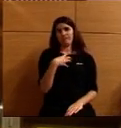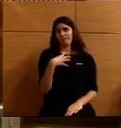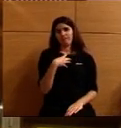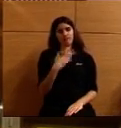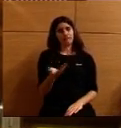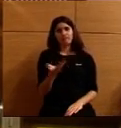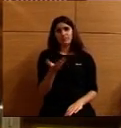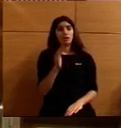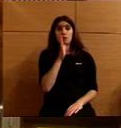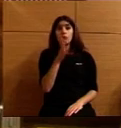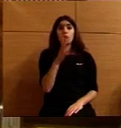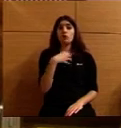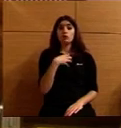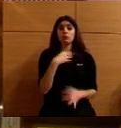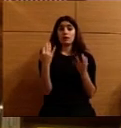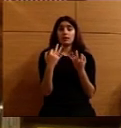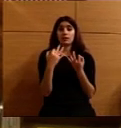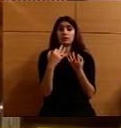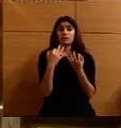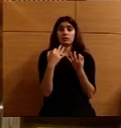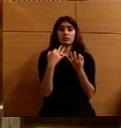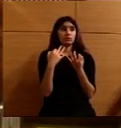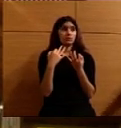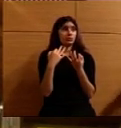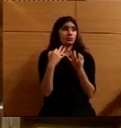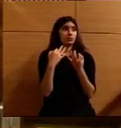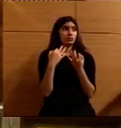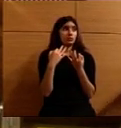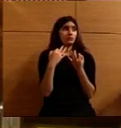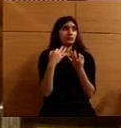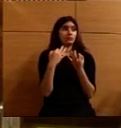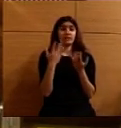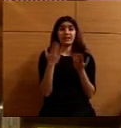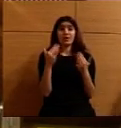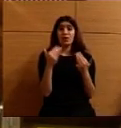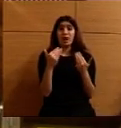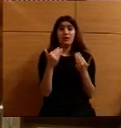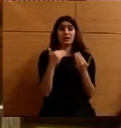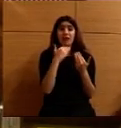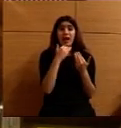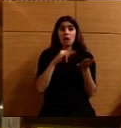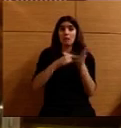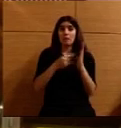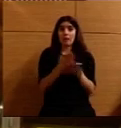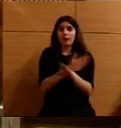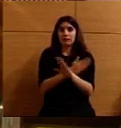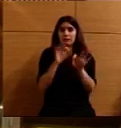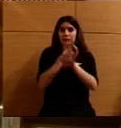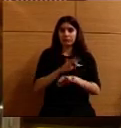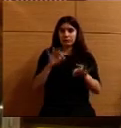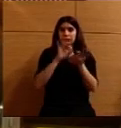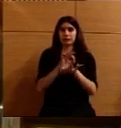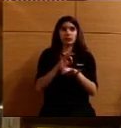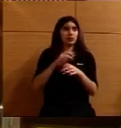informativa. El que no és possible és que no s'hagi hagut ninguna anticipació, que